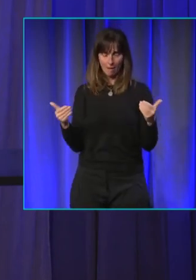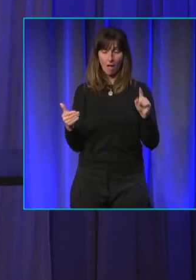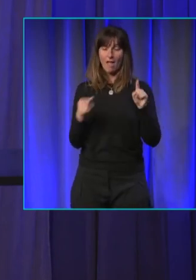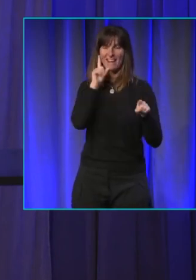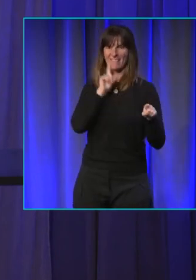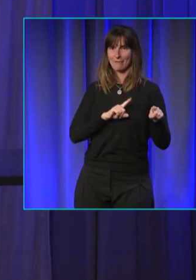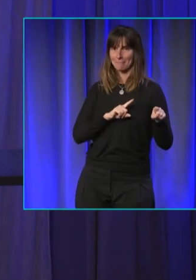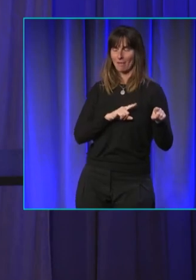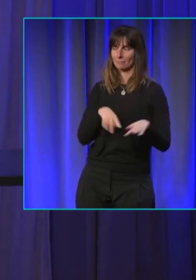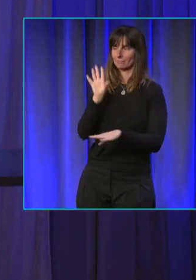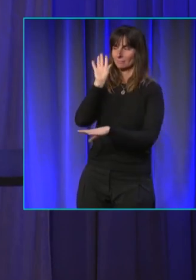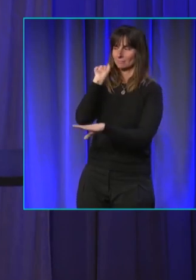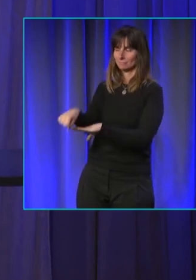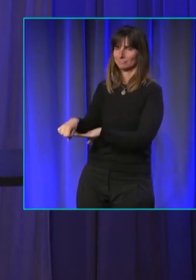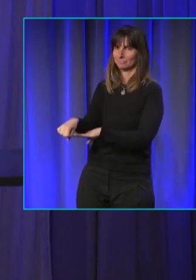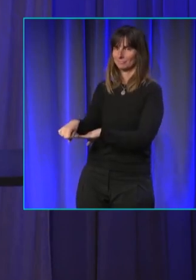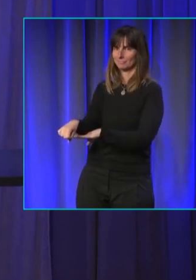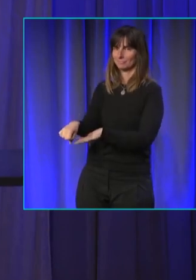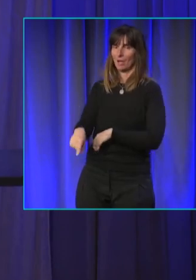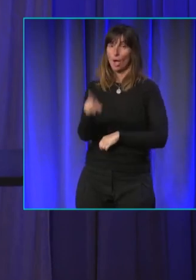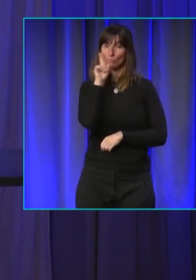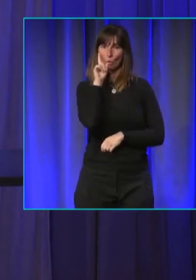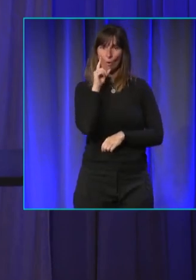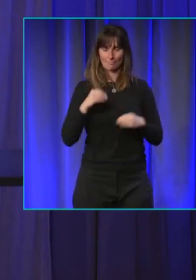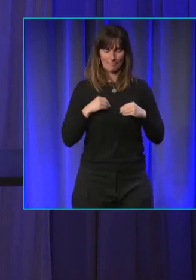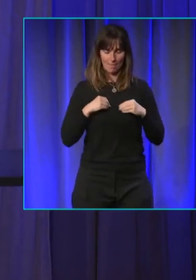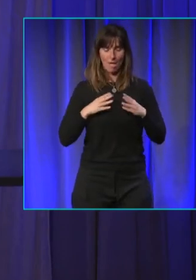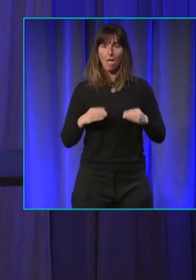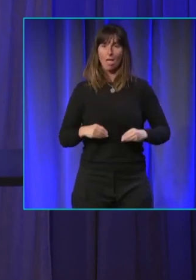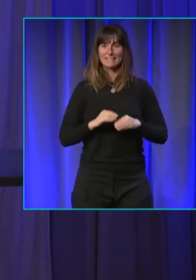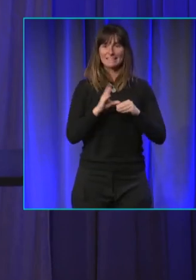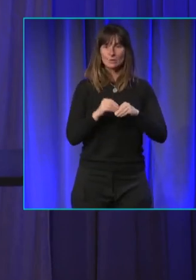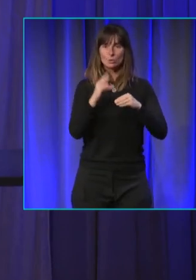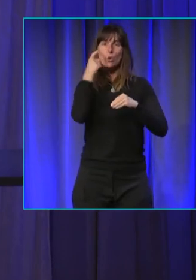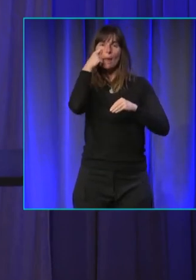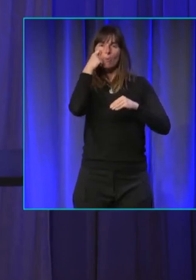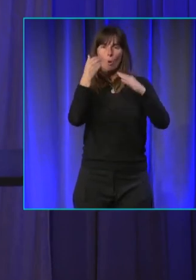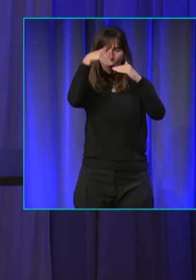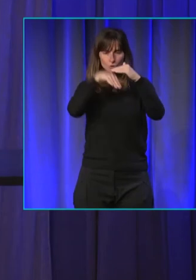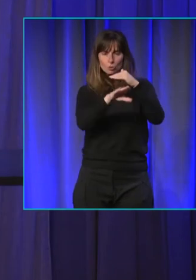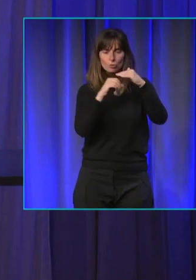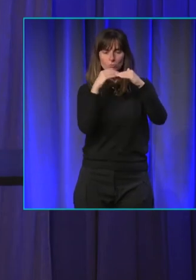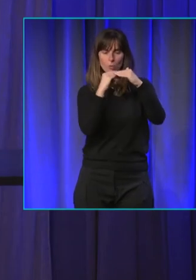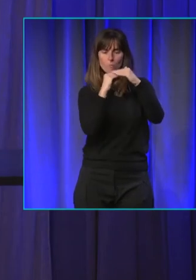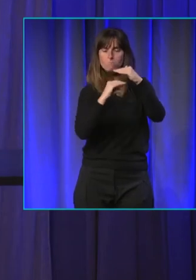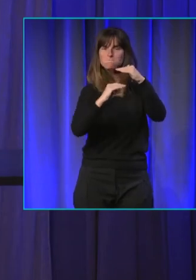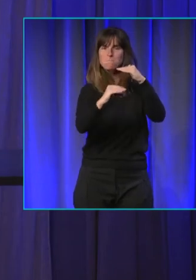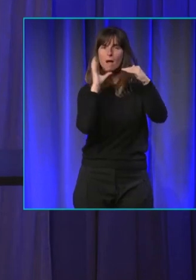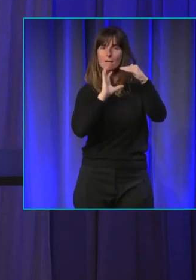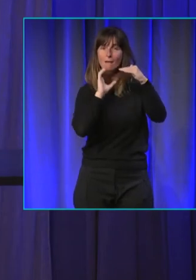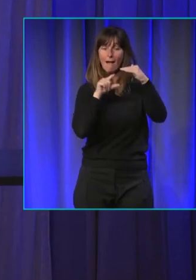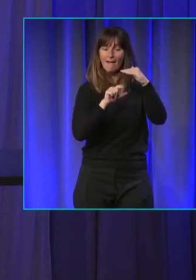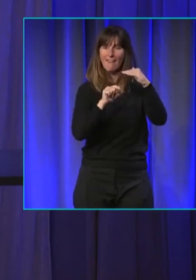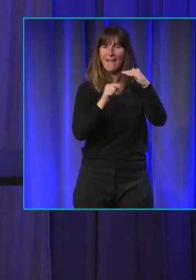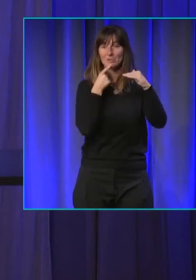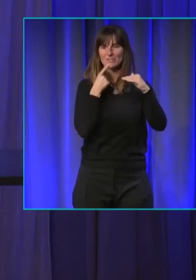fortes que les hommes, parce que les femmes, elles ont un tissu adipeux qui est beaucoup plus sous-cutané, qui est plus important. Ce qui fait qu'elles ont une meilleure